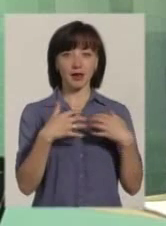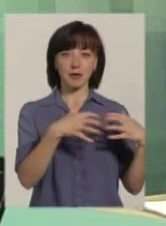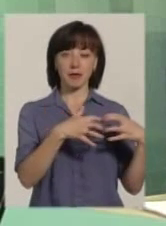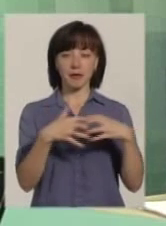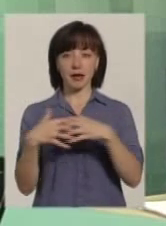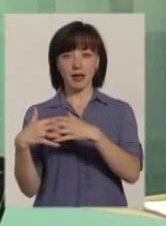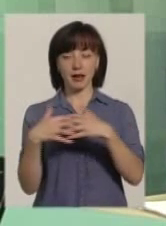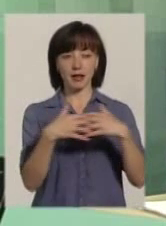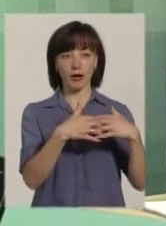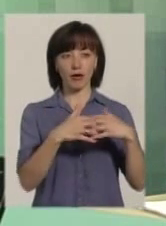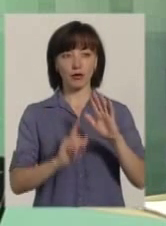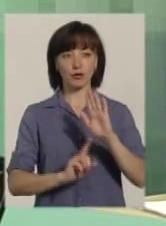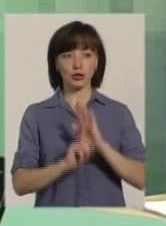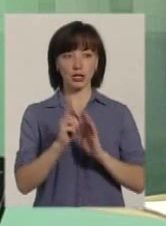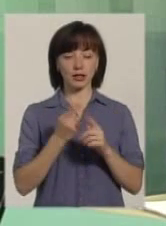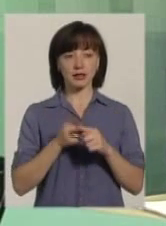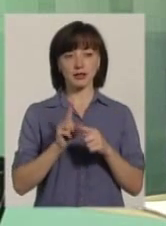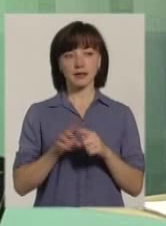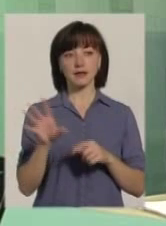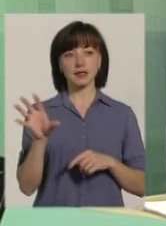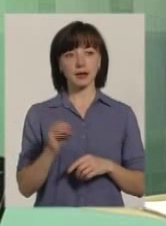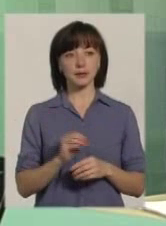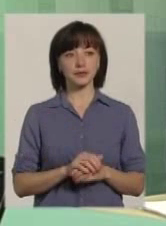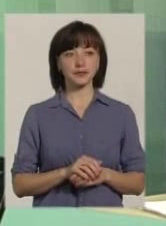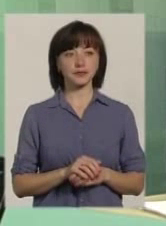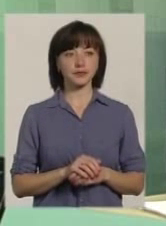перетягування цих речей. Але